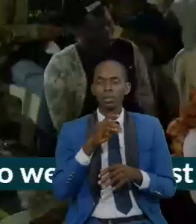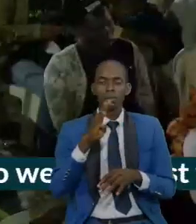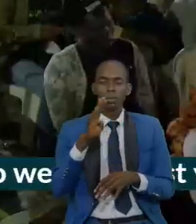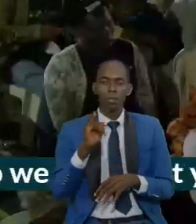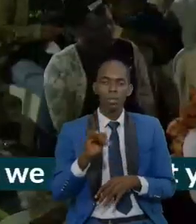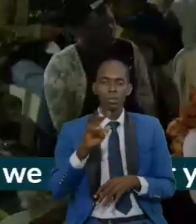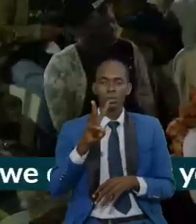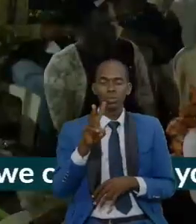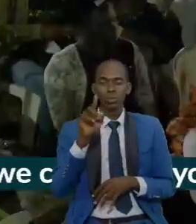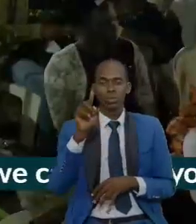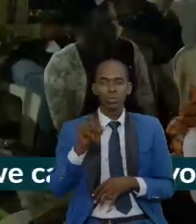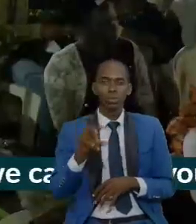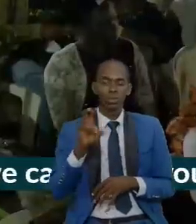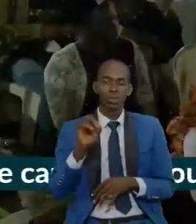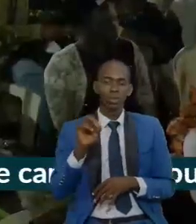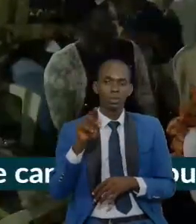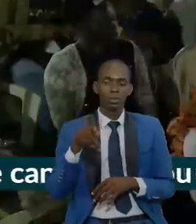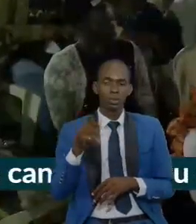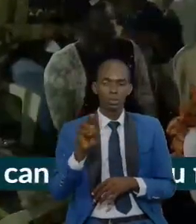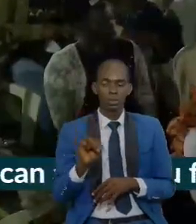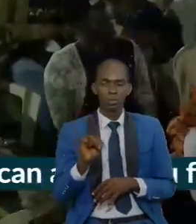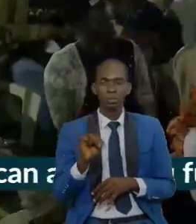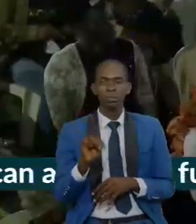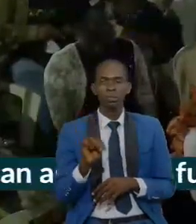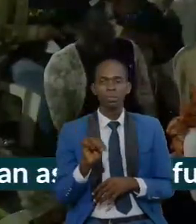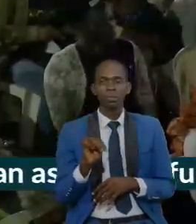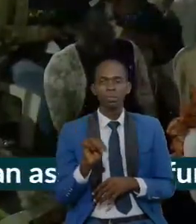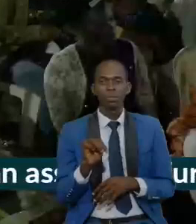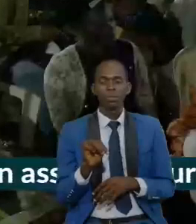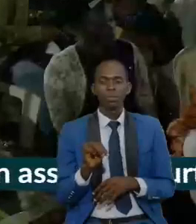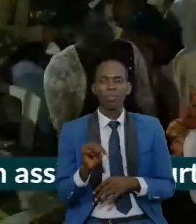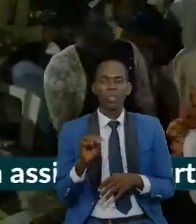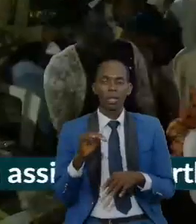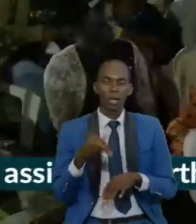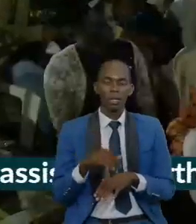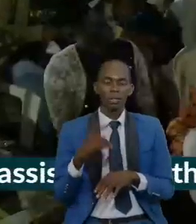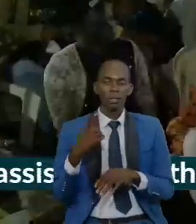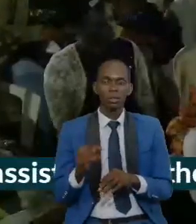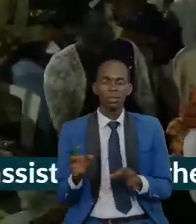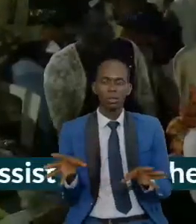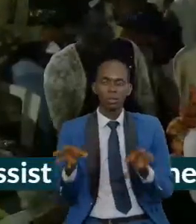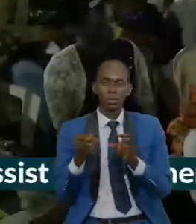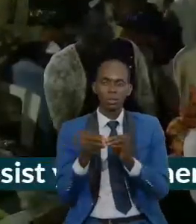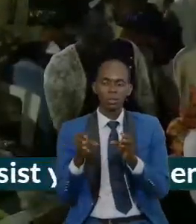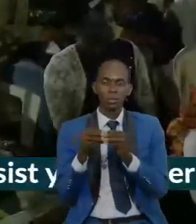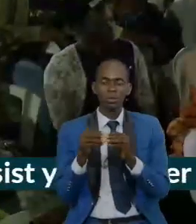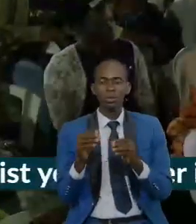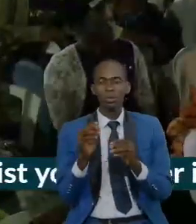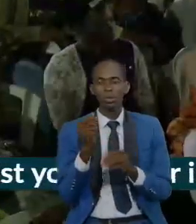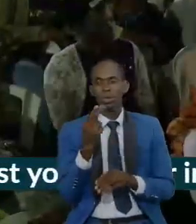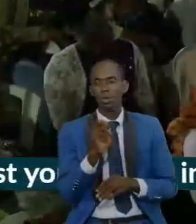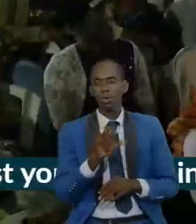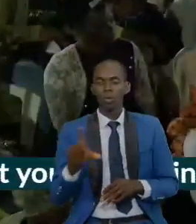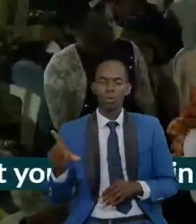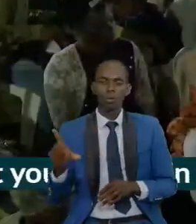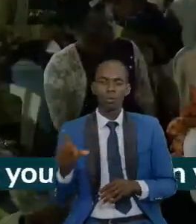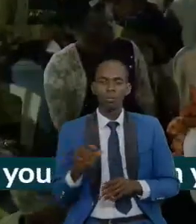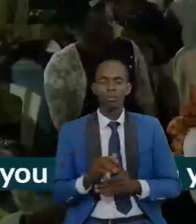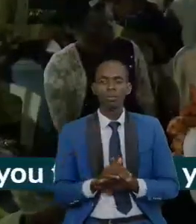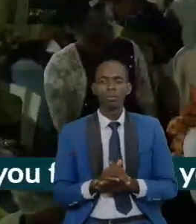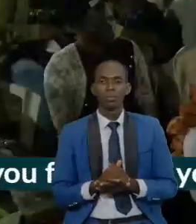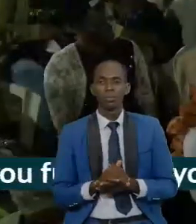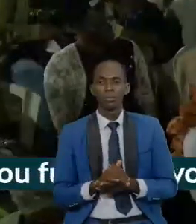la salle de la conférence. In the conference hall. La conférence ici où